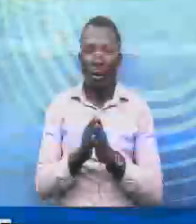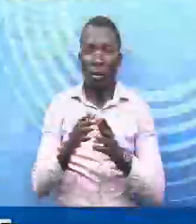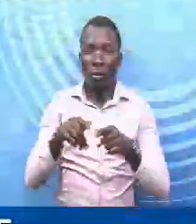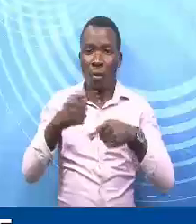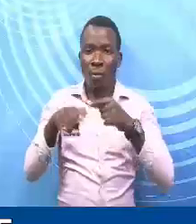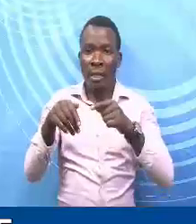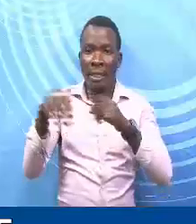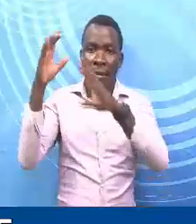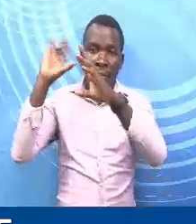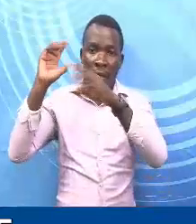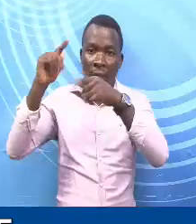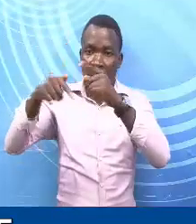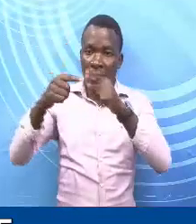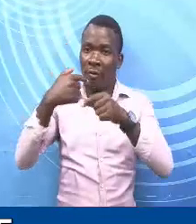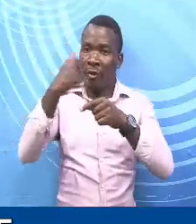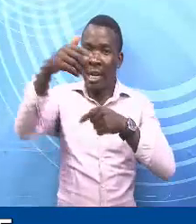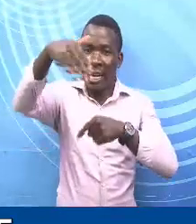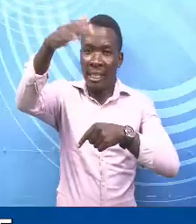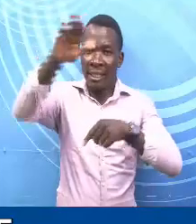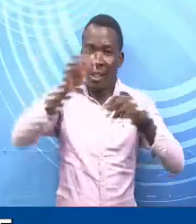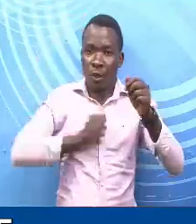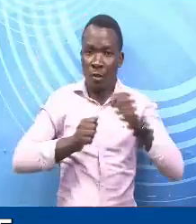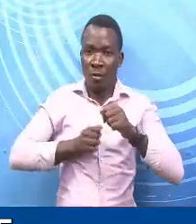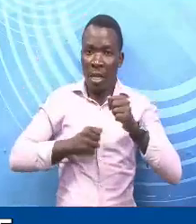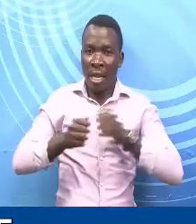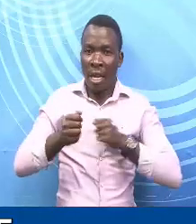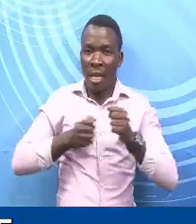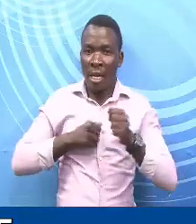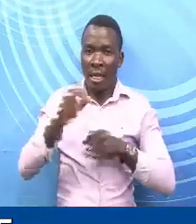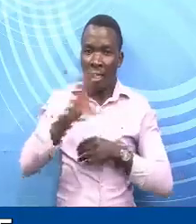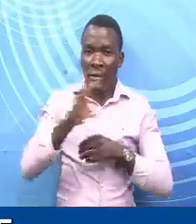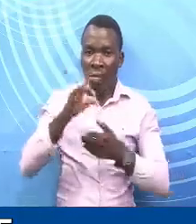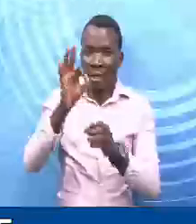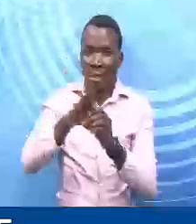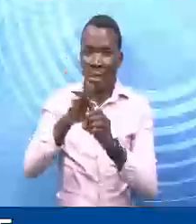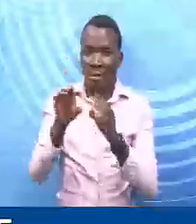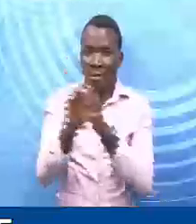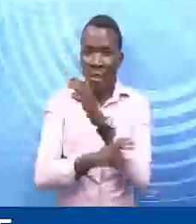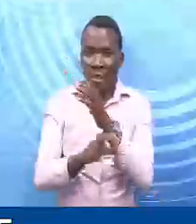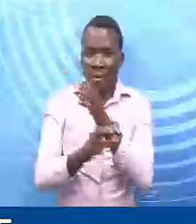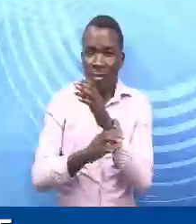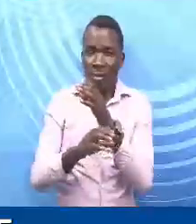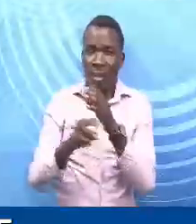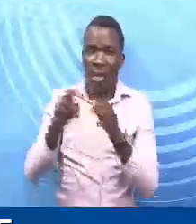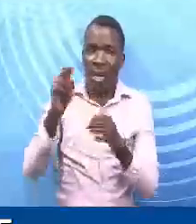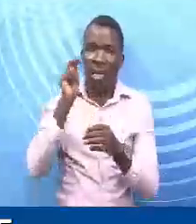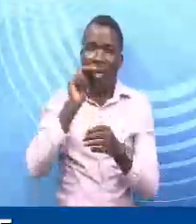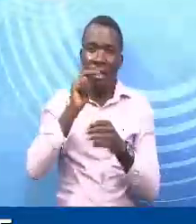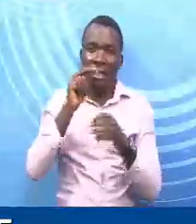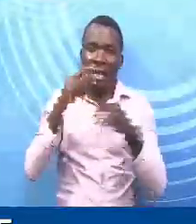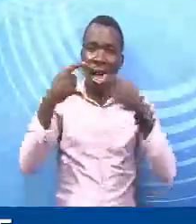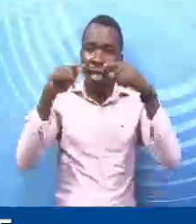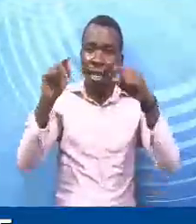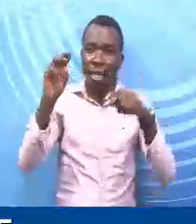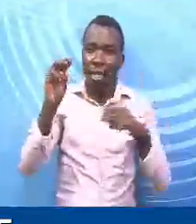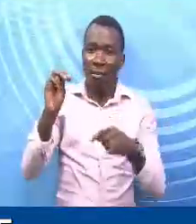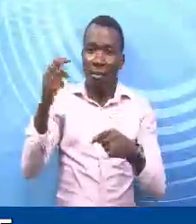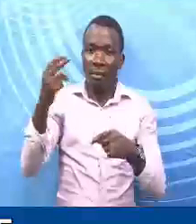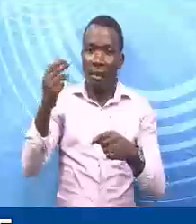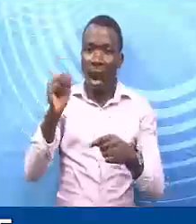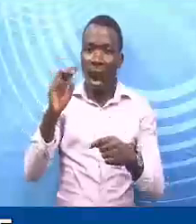Kije makuru yiriwe avugwa hanze Rwanda komisiyo y'amatora mu gihugu cya Nigeria yatangaje ko Mohamed Bazoum ariwe